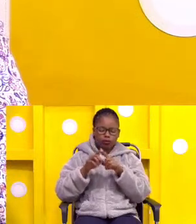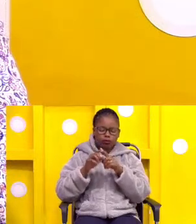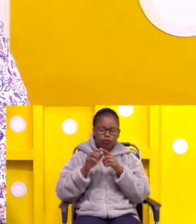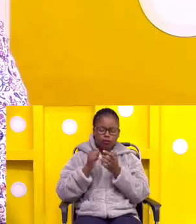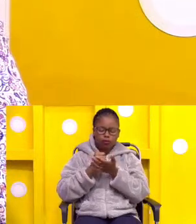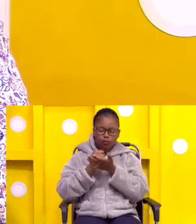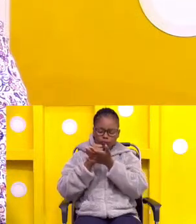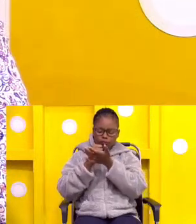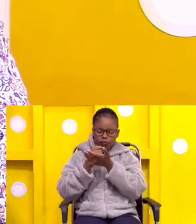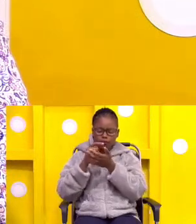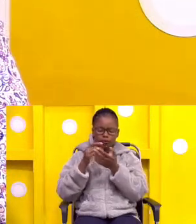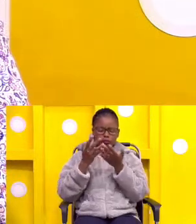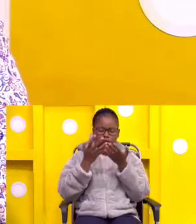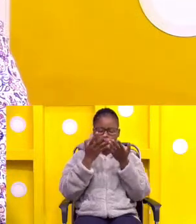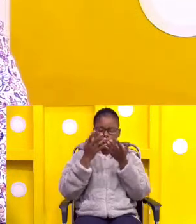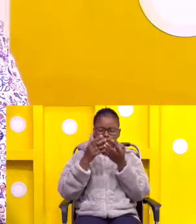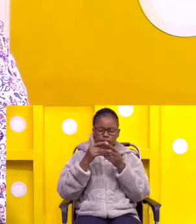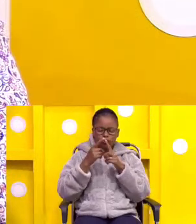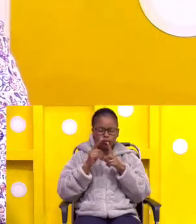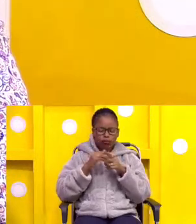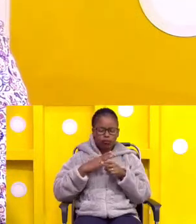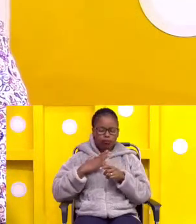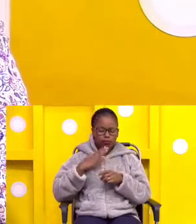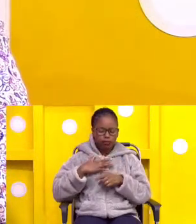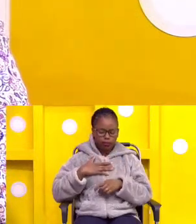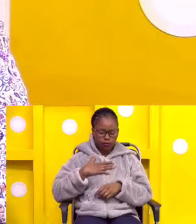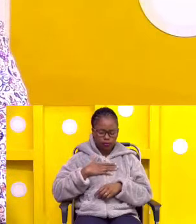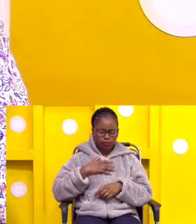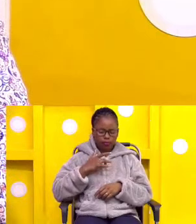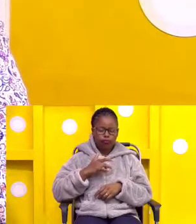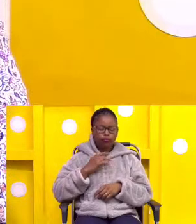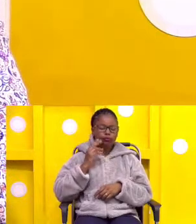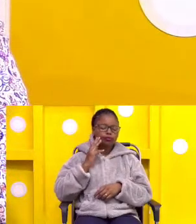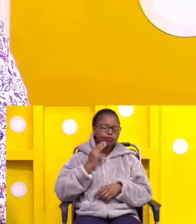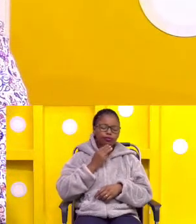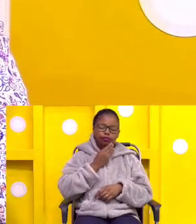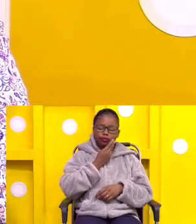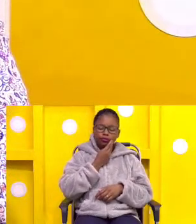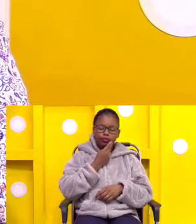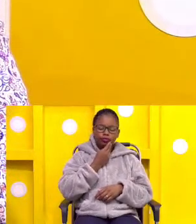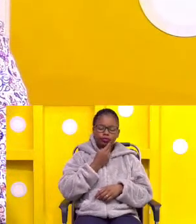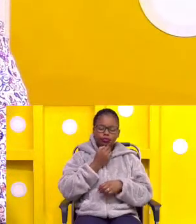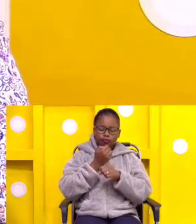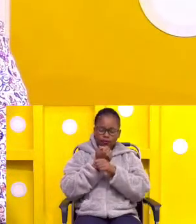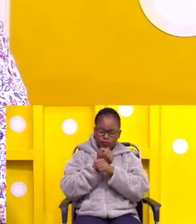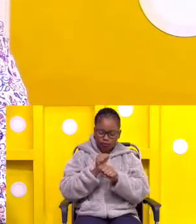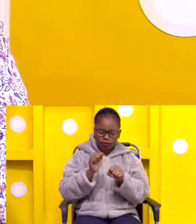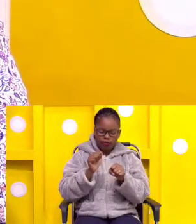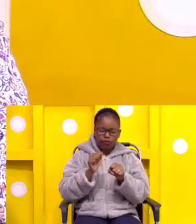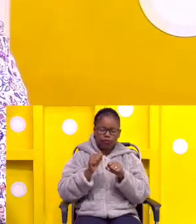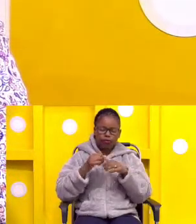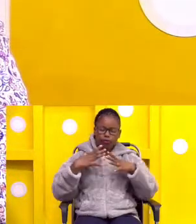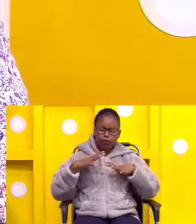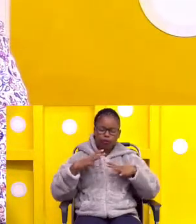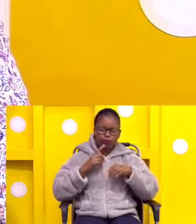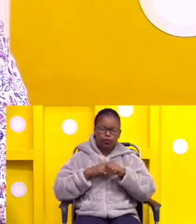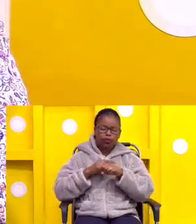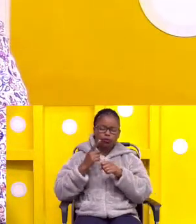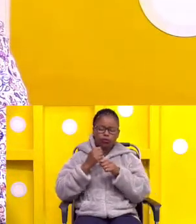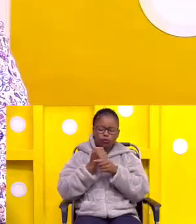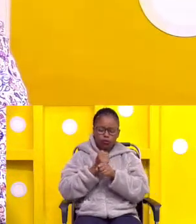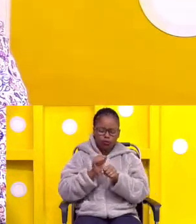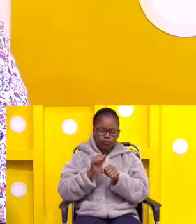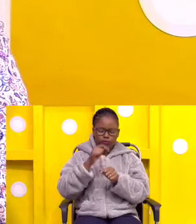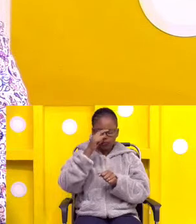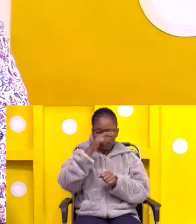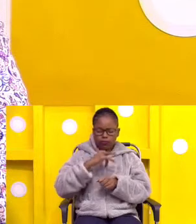No tondũ wĩ Ngai njiguĩrĩra tha. Tondũ nĩ ũrĩ ũhoti honokia ũkĩhonokania. Todo we muigua